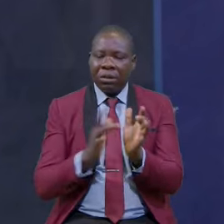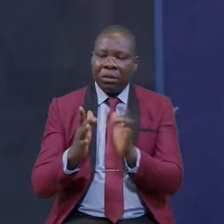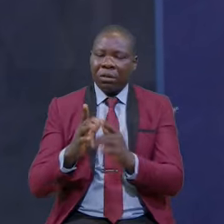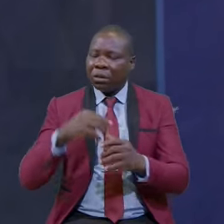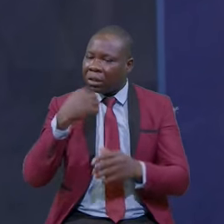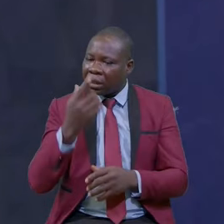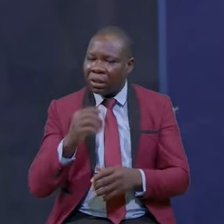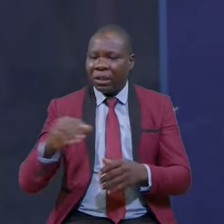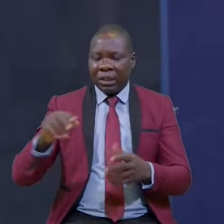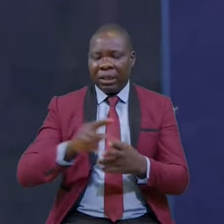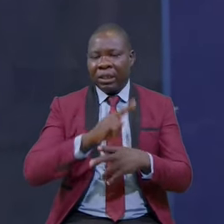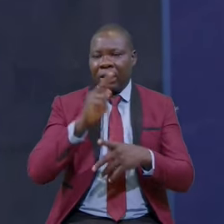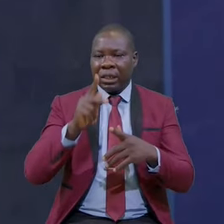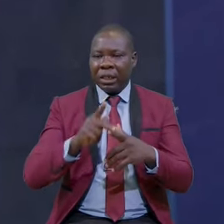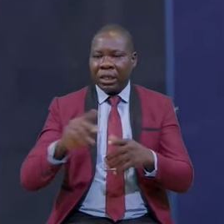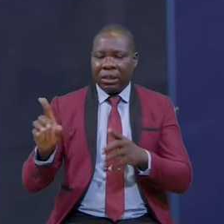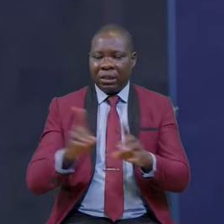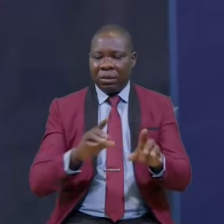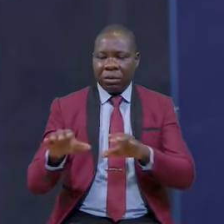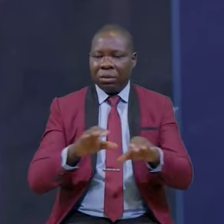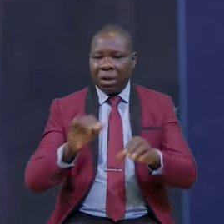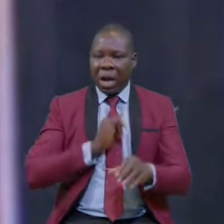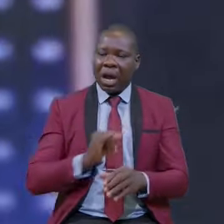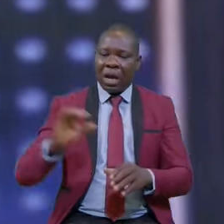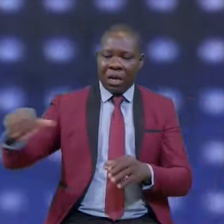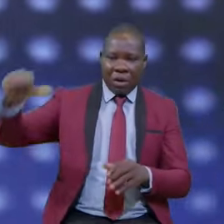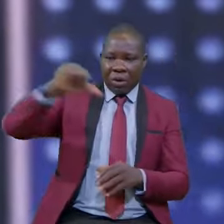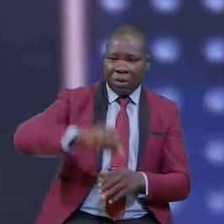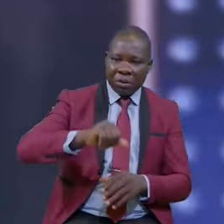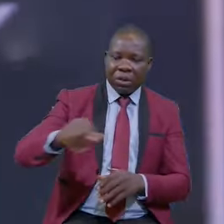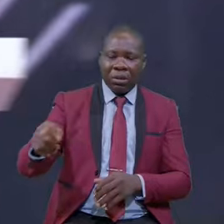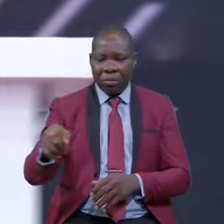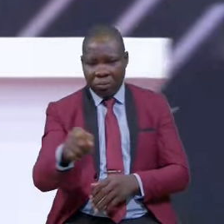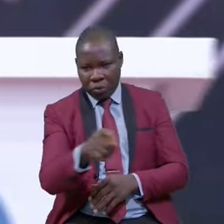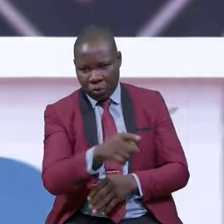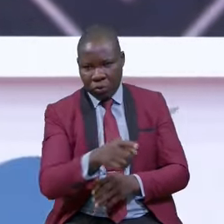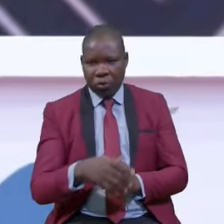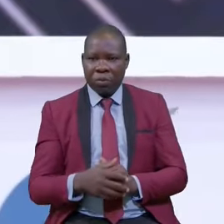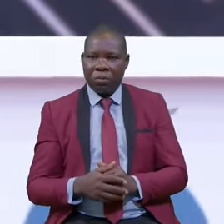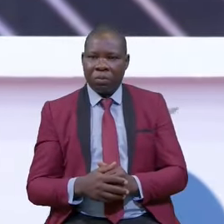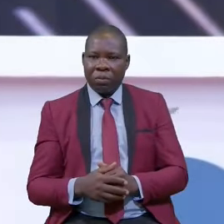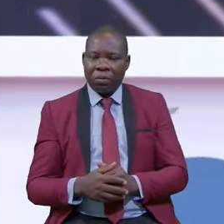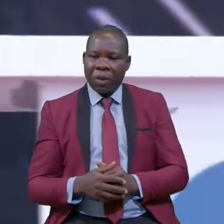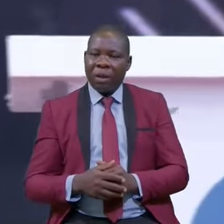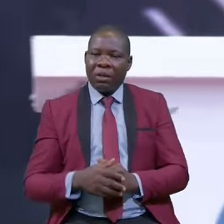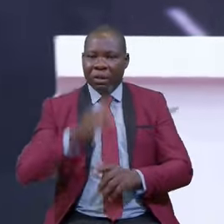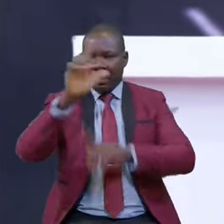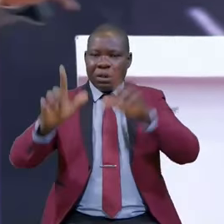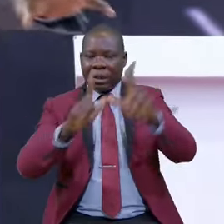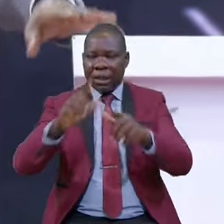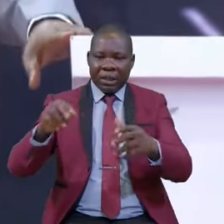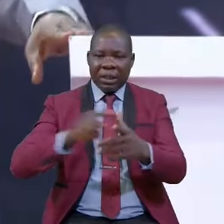j'ai entendu un bon message aujourd'hui. Je ne te condamne pas non plus.